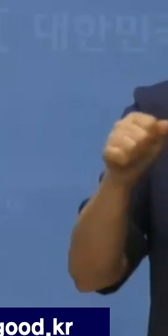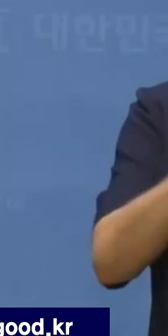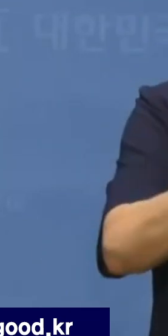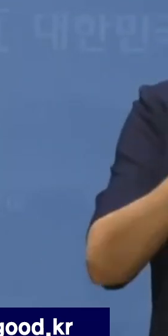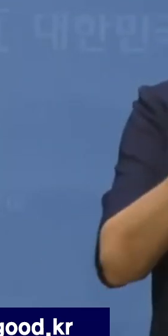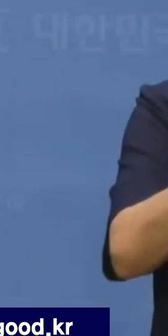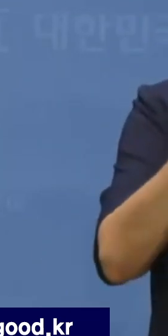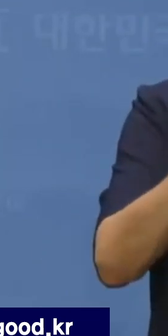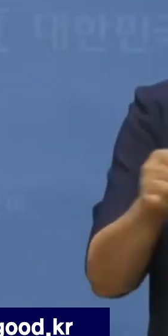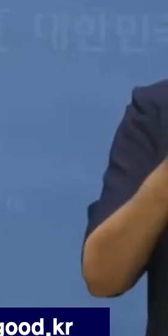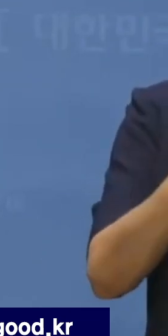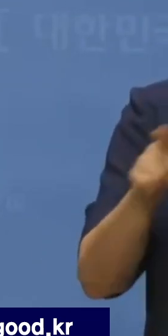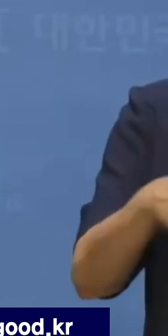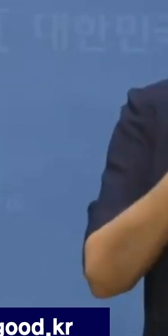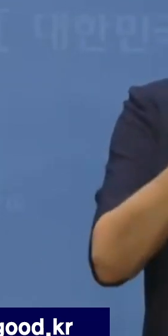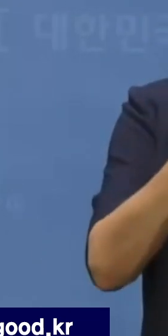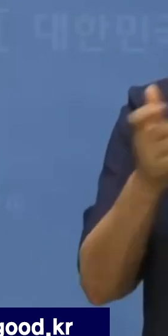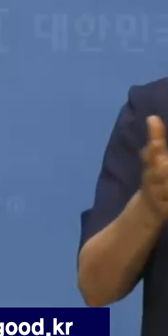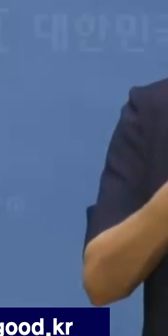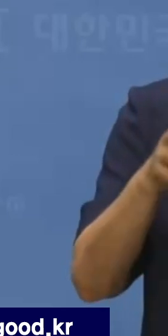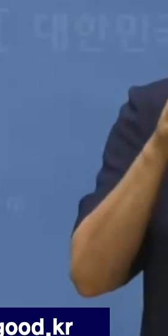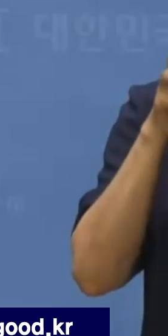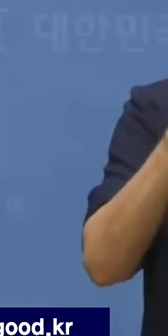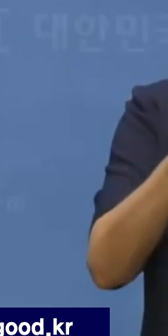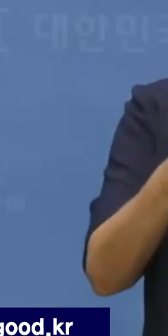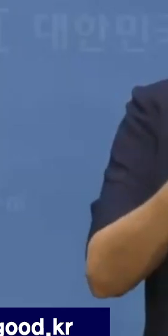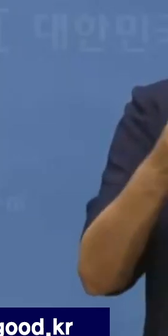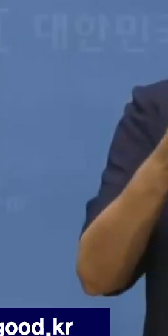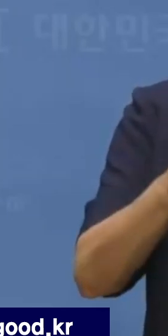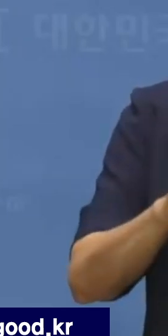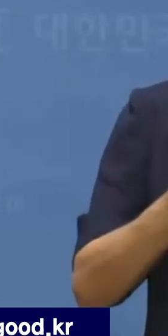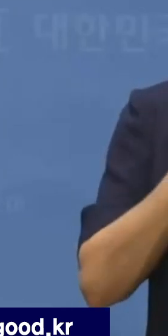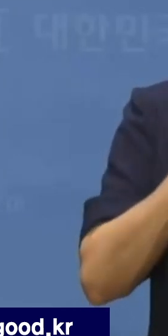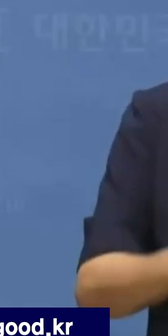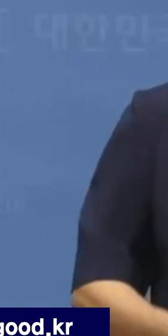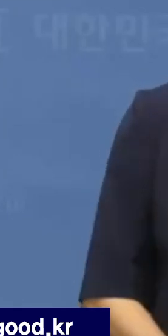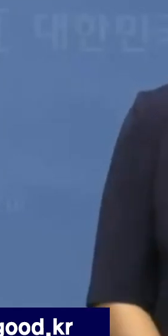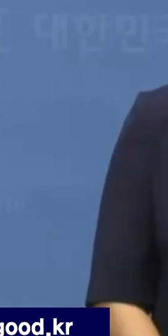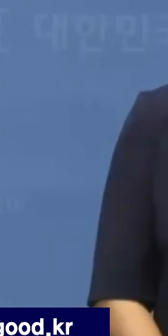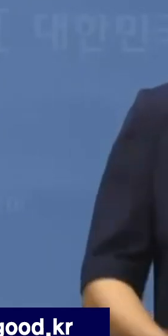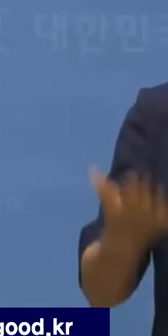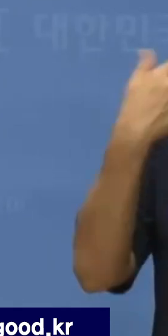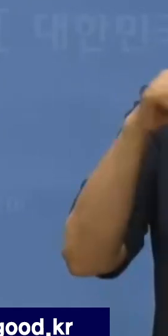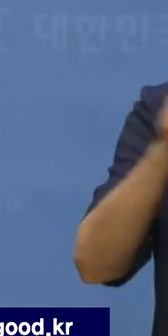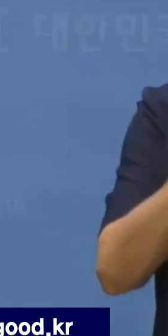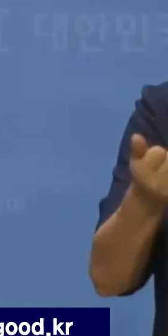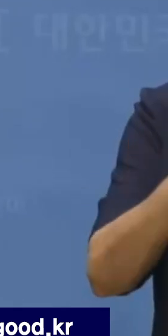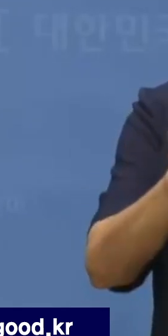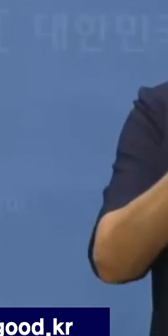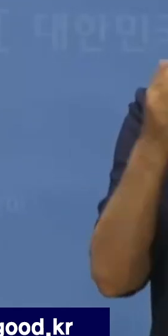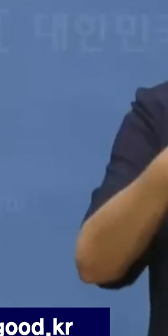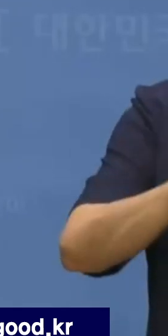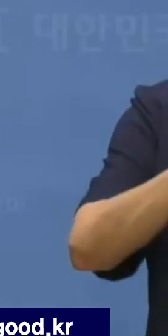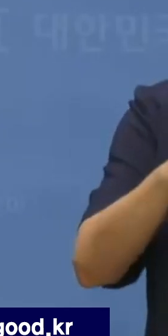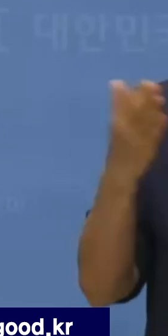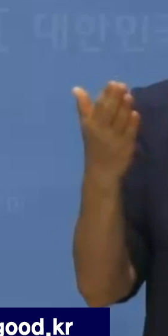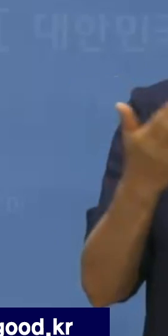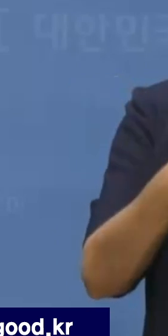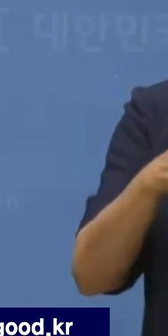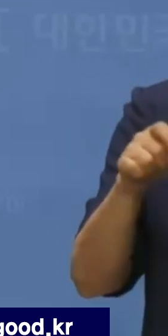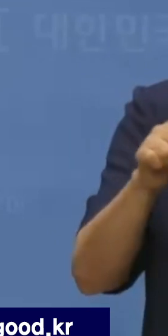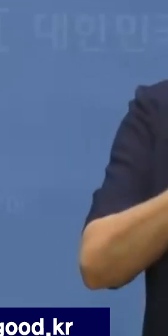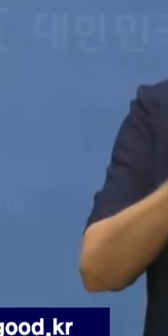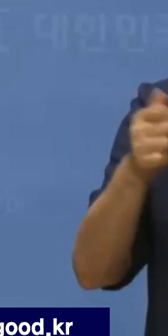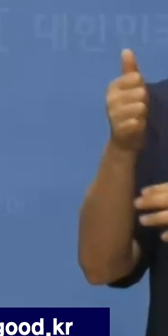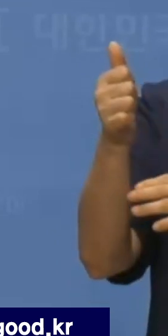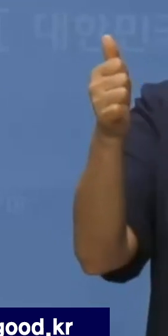총으로 위협하거나 뒤통수를 때린 행위보다 가볍습니까? 학폭위가 열렸던 다른 사건과 이 특보